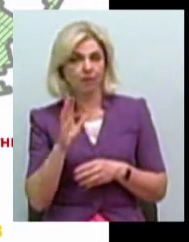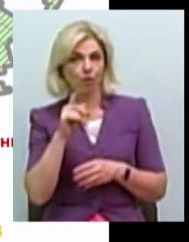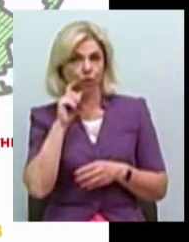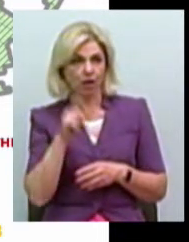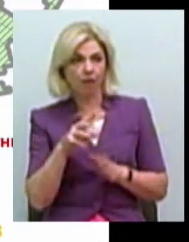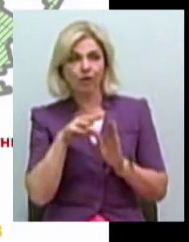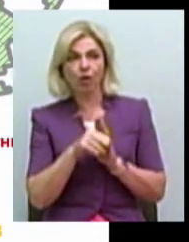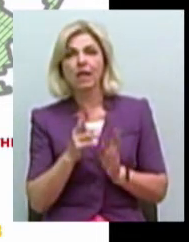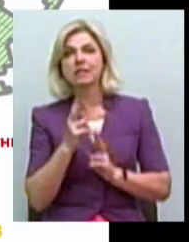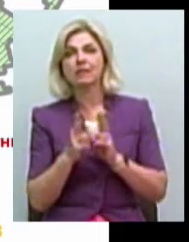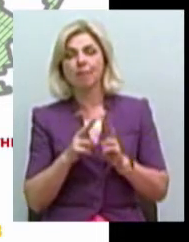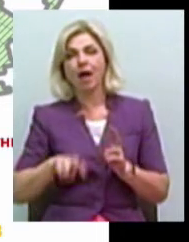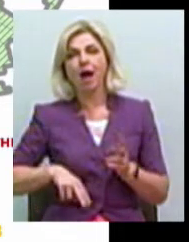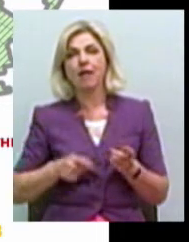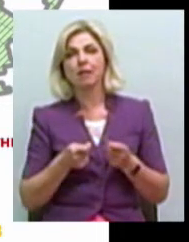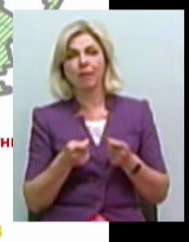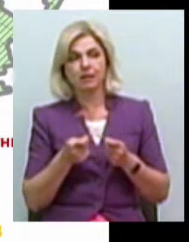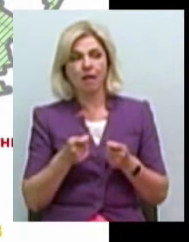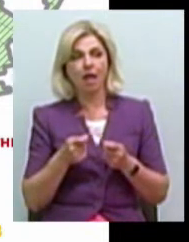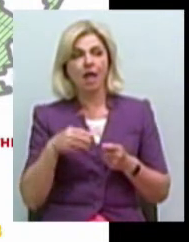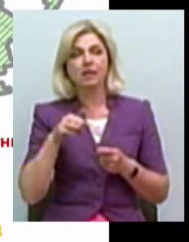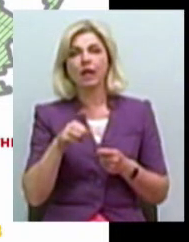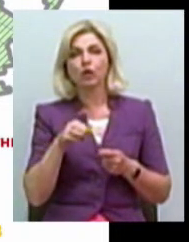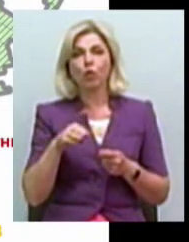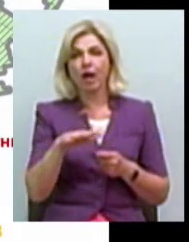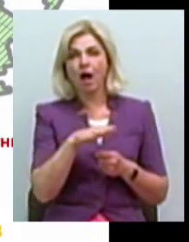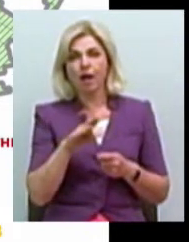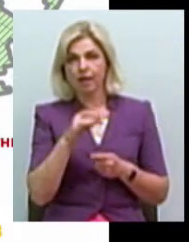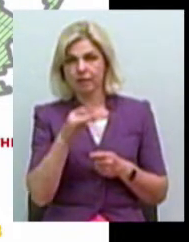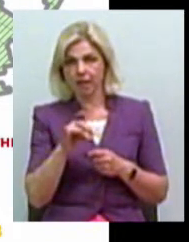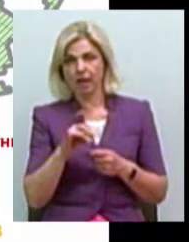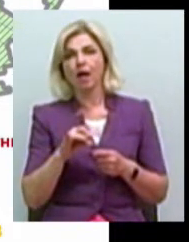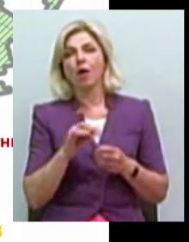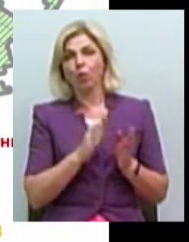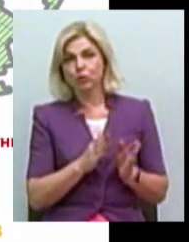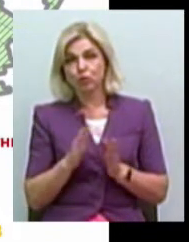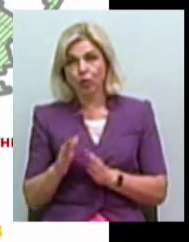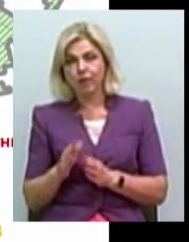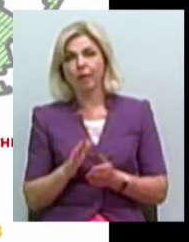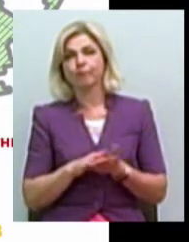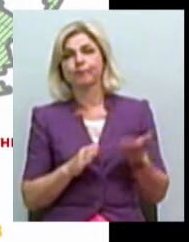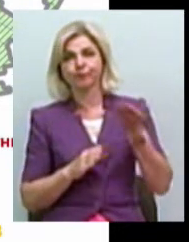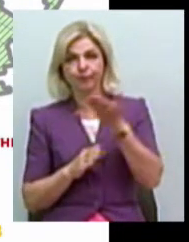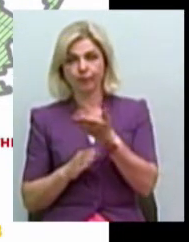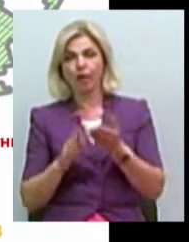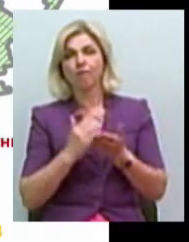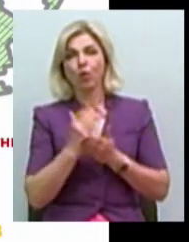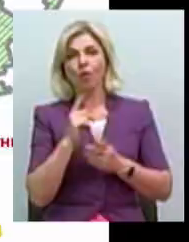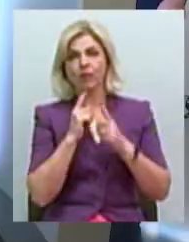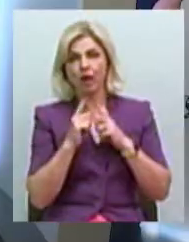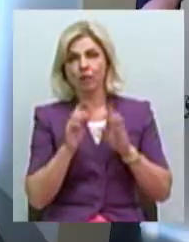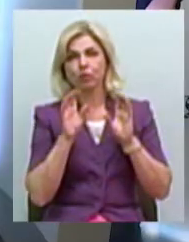передбачає зміну адміністративно-територіального устрою. Планується, поданий в Верховну Раду законопроект про